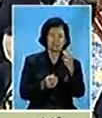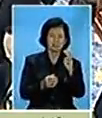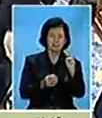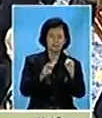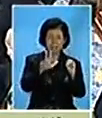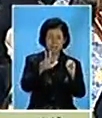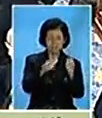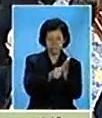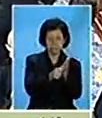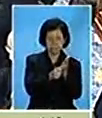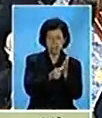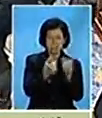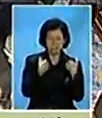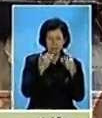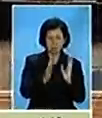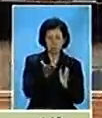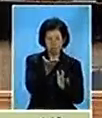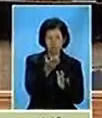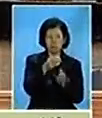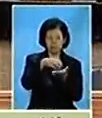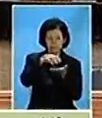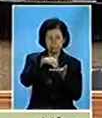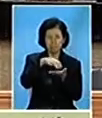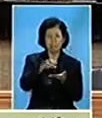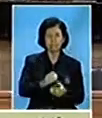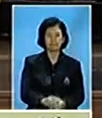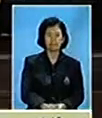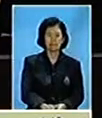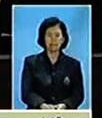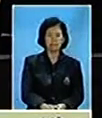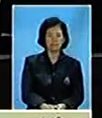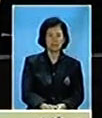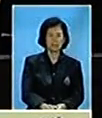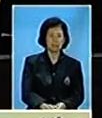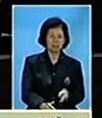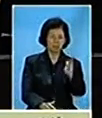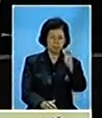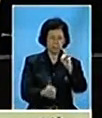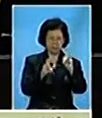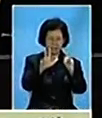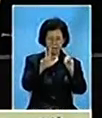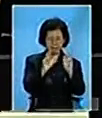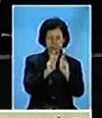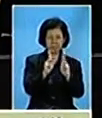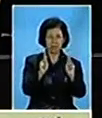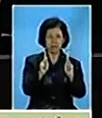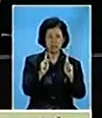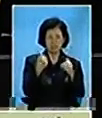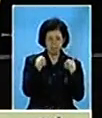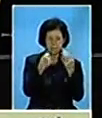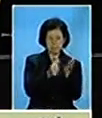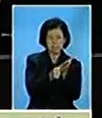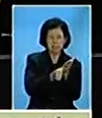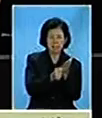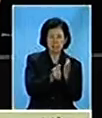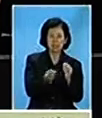มีการแก้ไขมีผู้สงวนคำแปรยติ ครับมาตรา3นั้นกรรมธิการมีการแก้ไขนะครับมีการเ